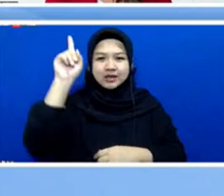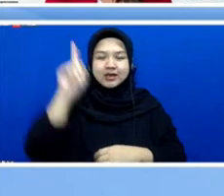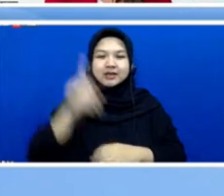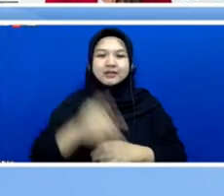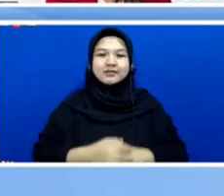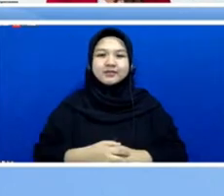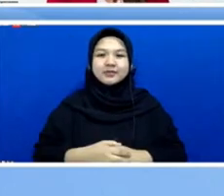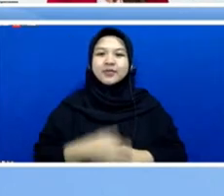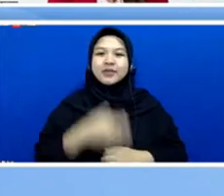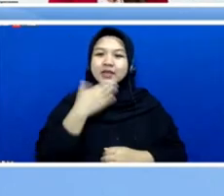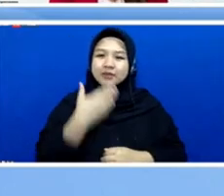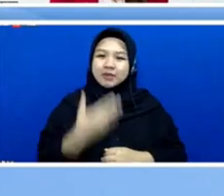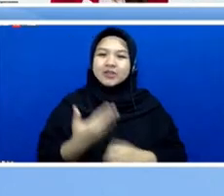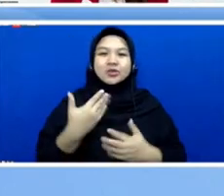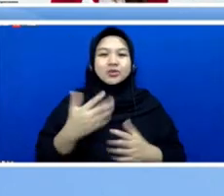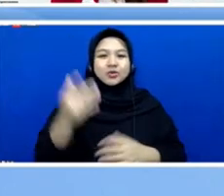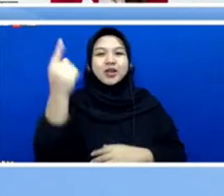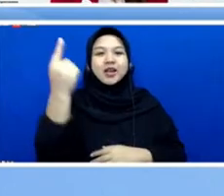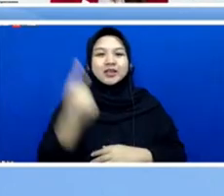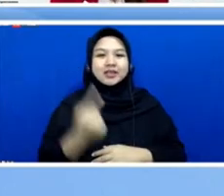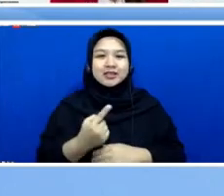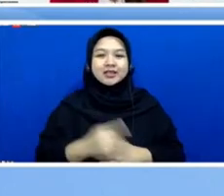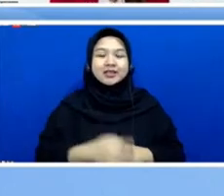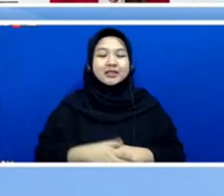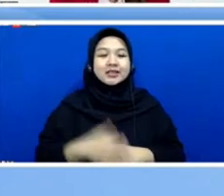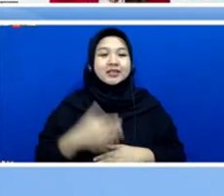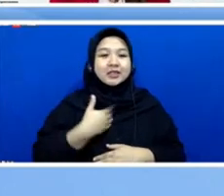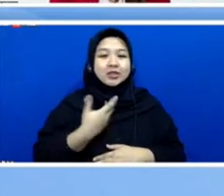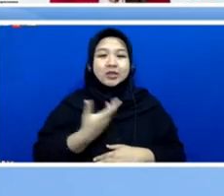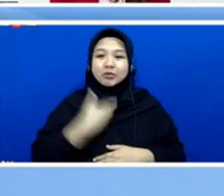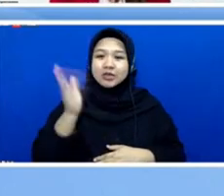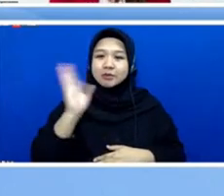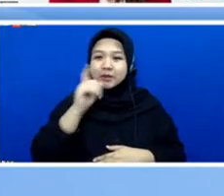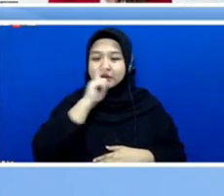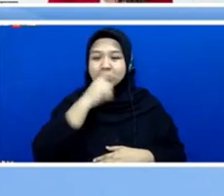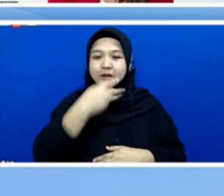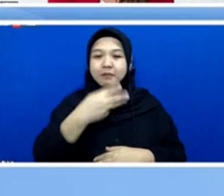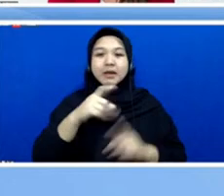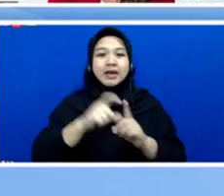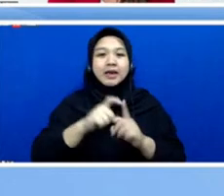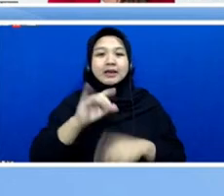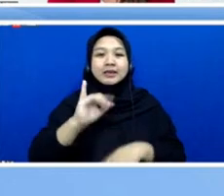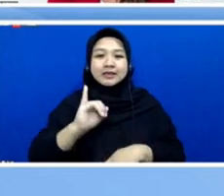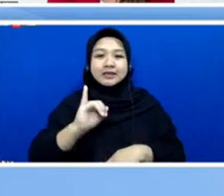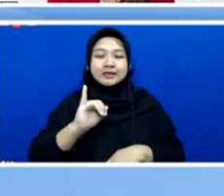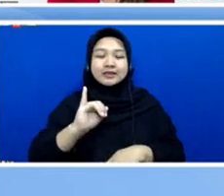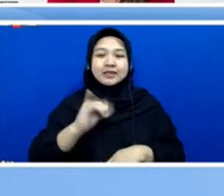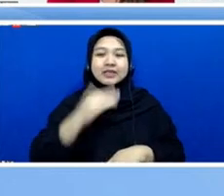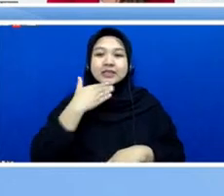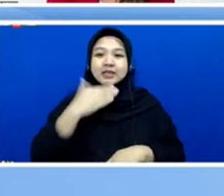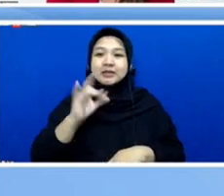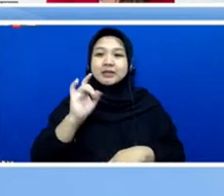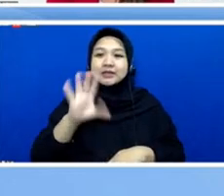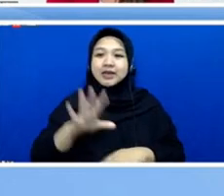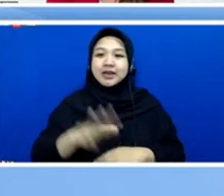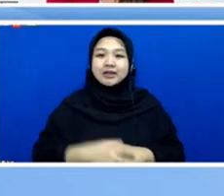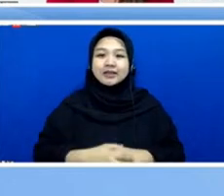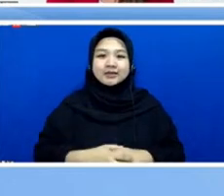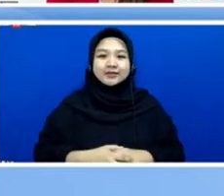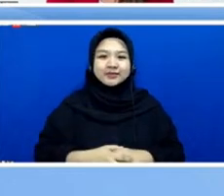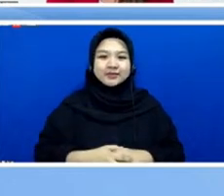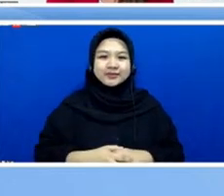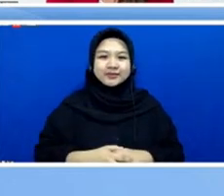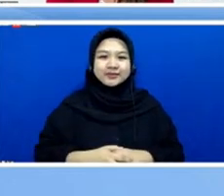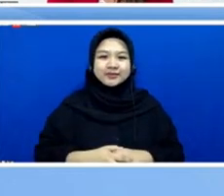Alhamdulillah, terima kasih sudah berkenan hadir. Dan saya juga akan sapa Bapak Edi Abdul Wahid. Bapak Edi, selamat siang. Selamat siang,